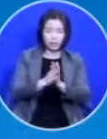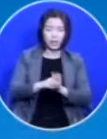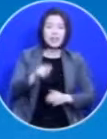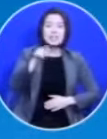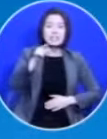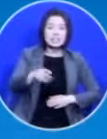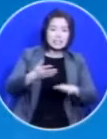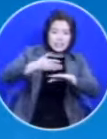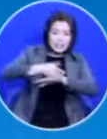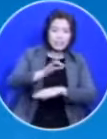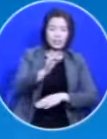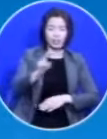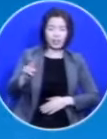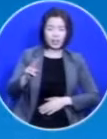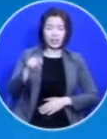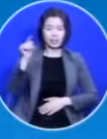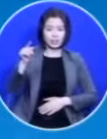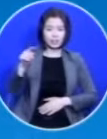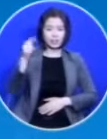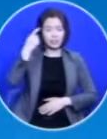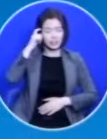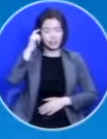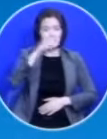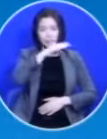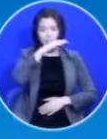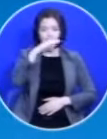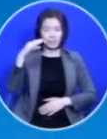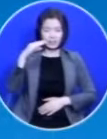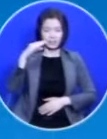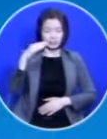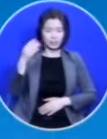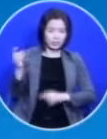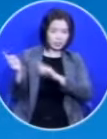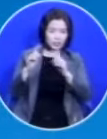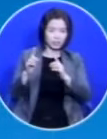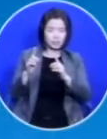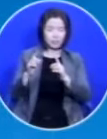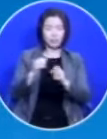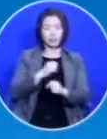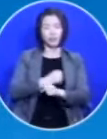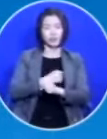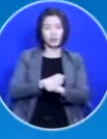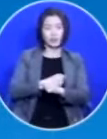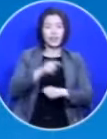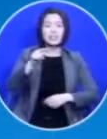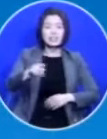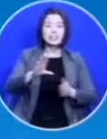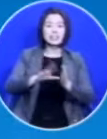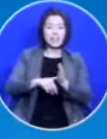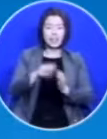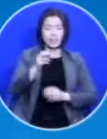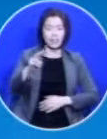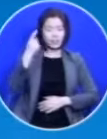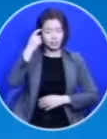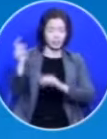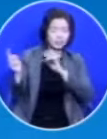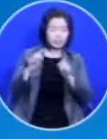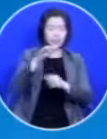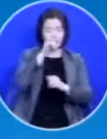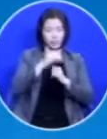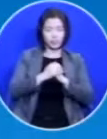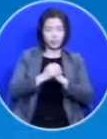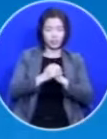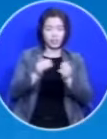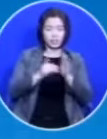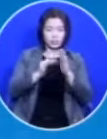그제서야 그는 제정신이 들어서 제정신이 그제서 돌아온 거예요 그리고